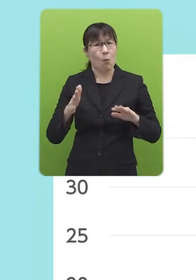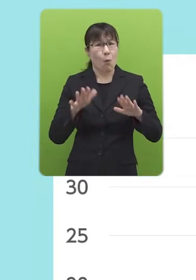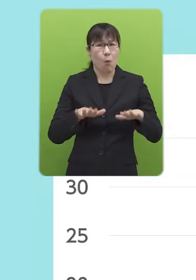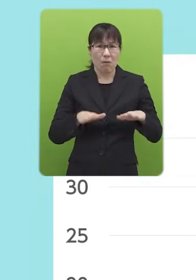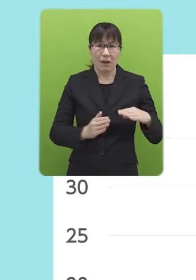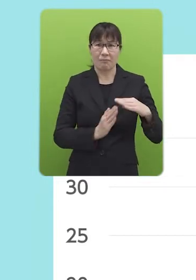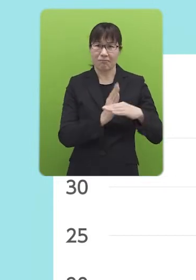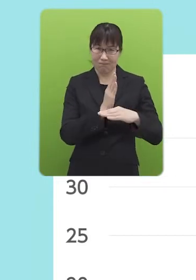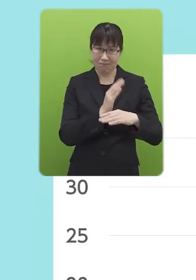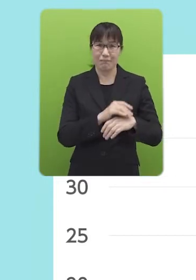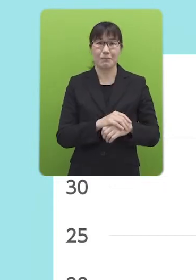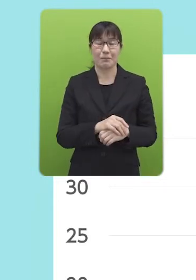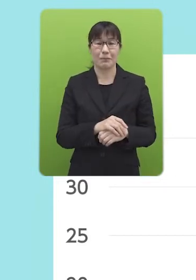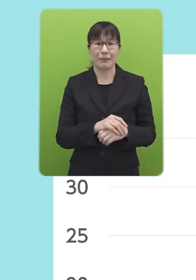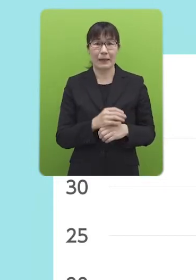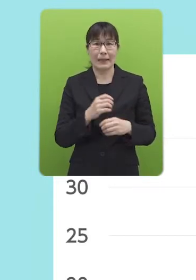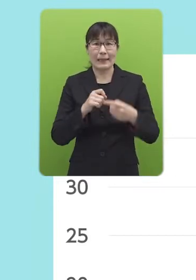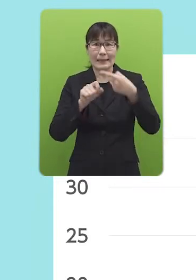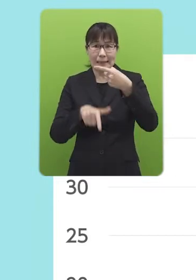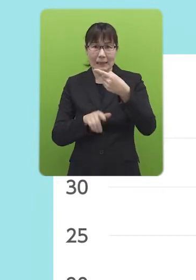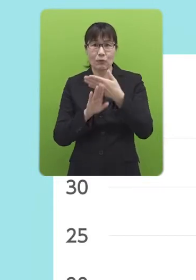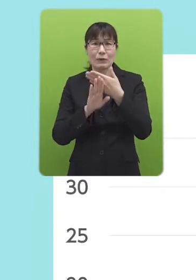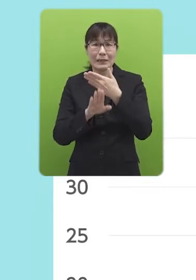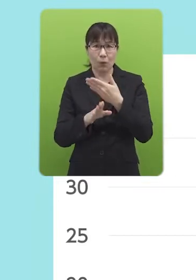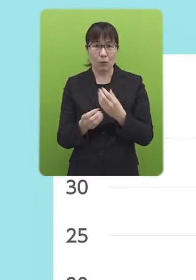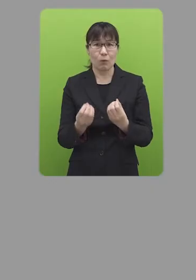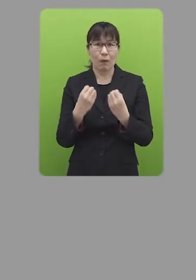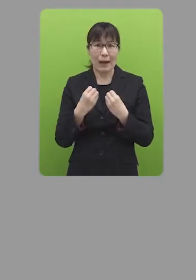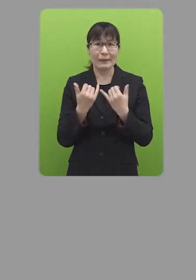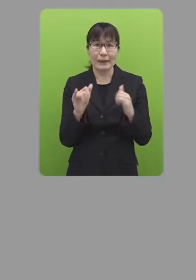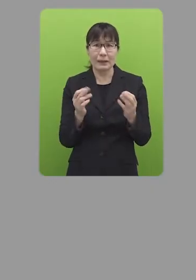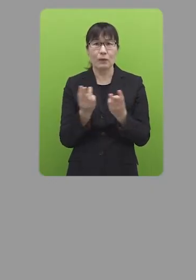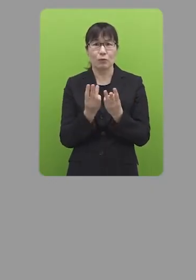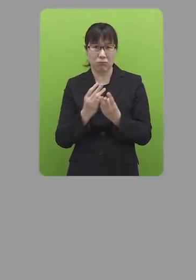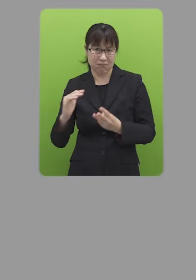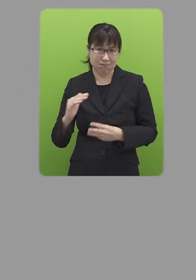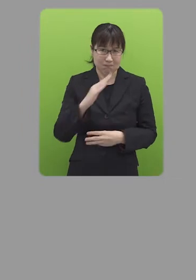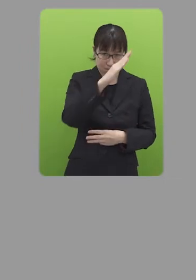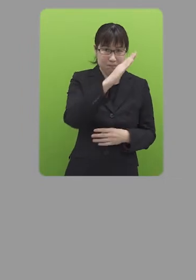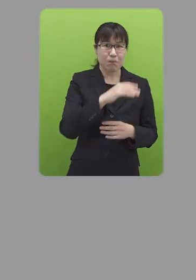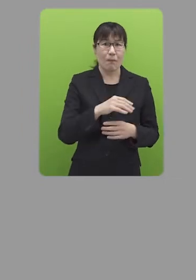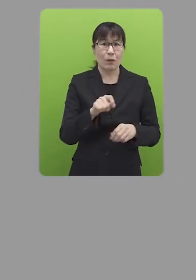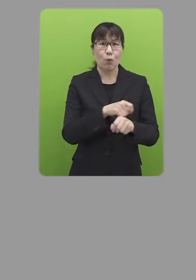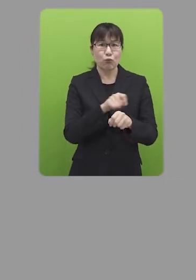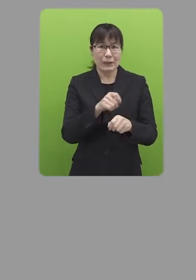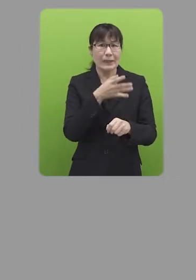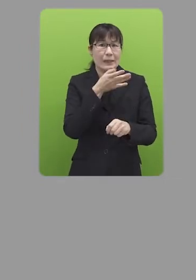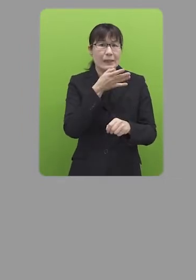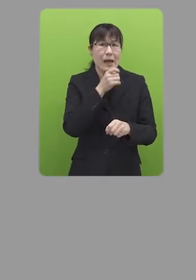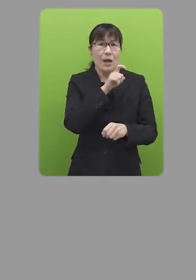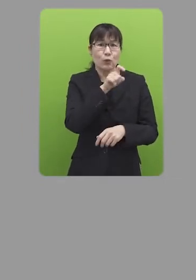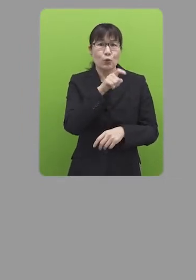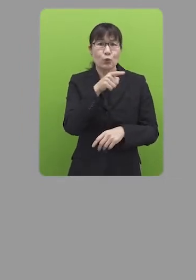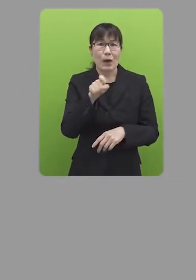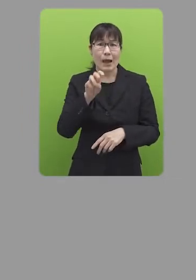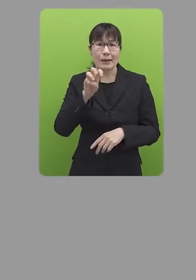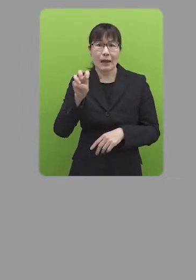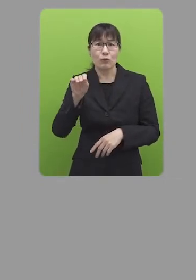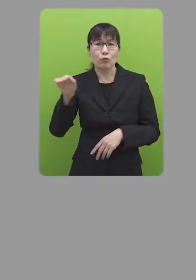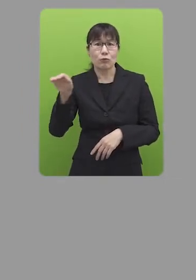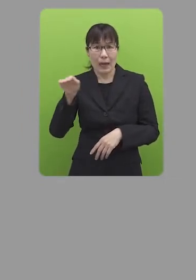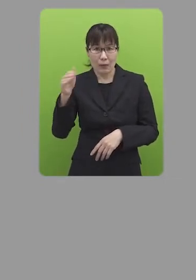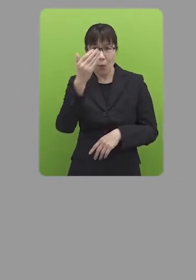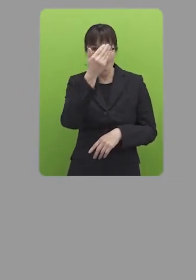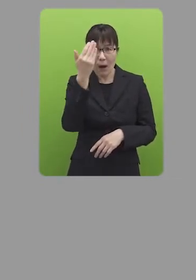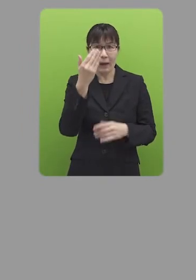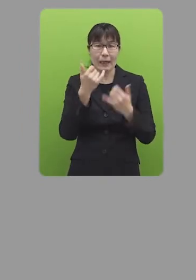月に入り新規陽性者数が急増しており、特に10歳代から30歳代までの若い世